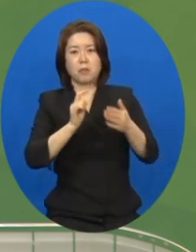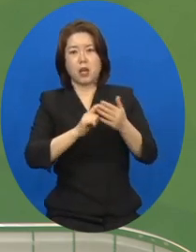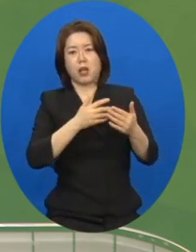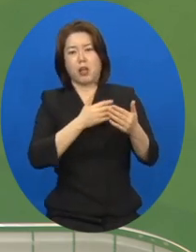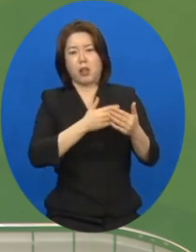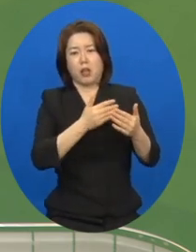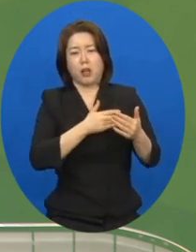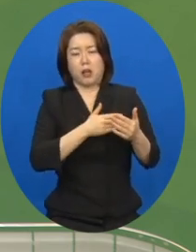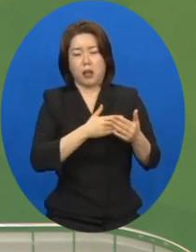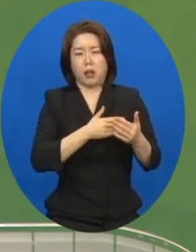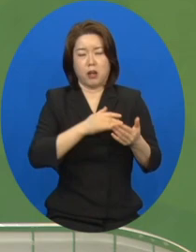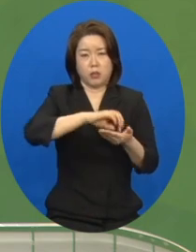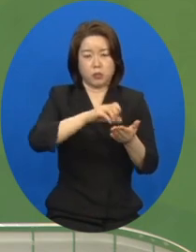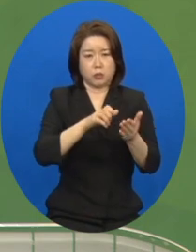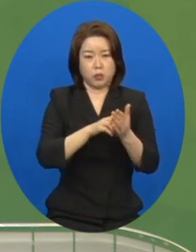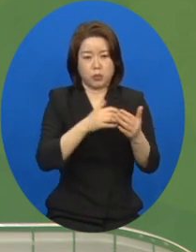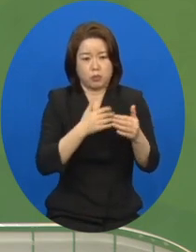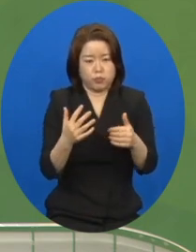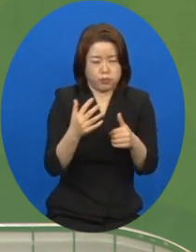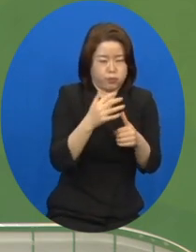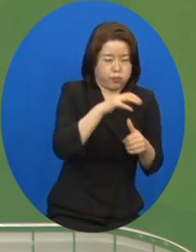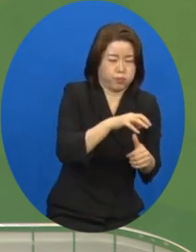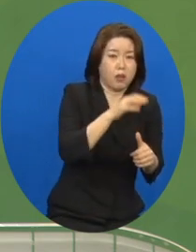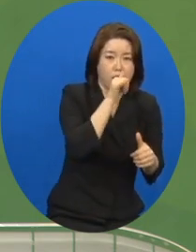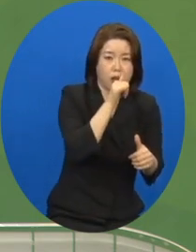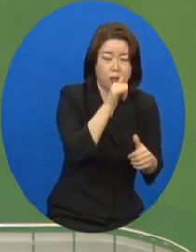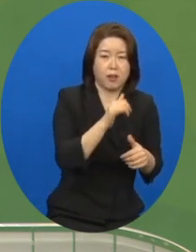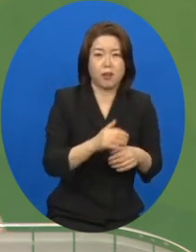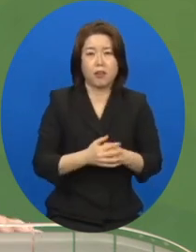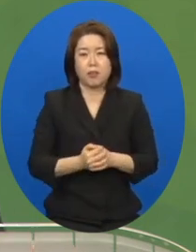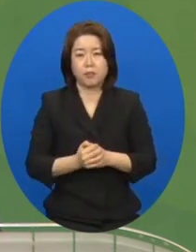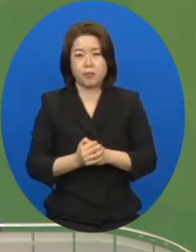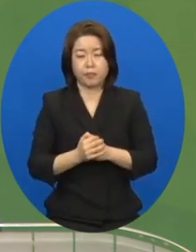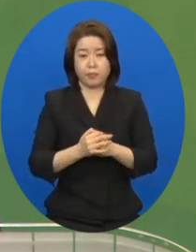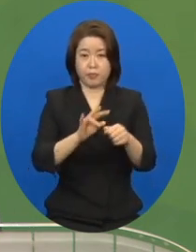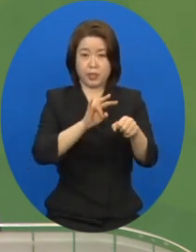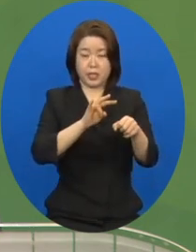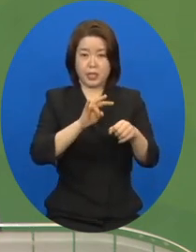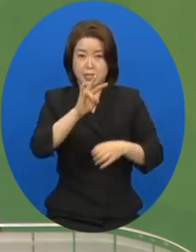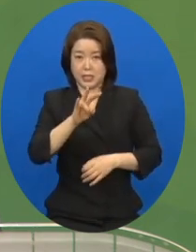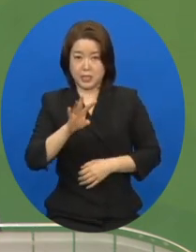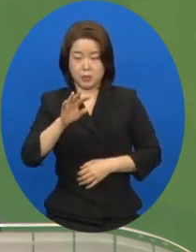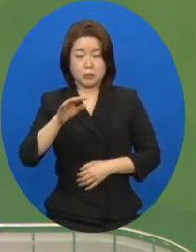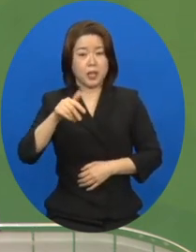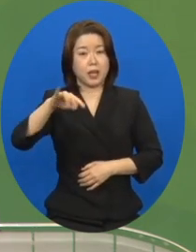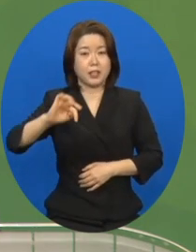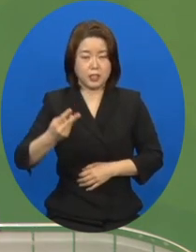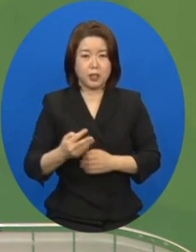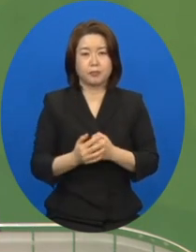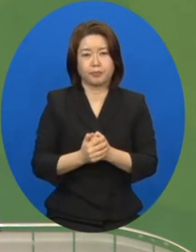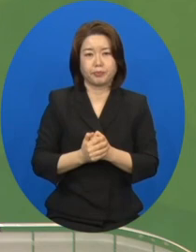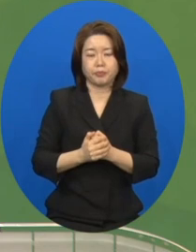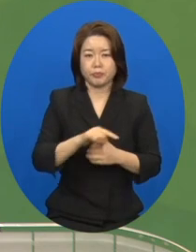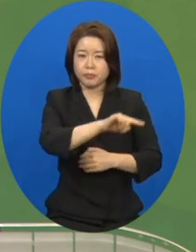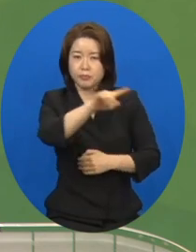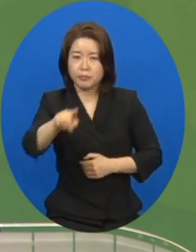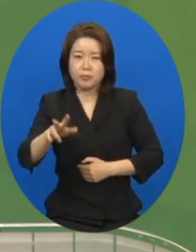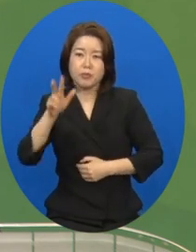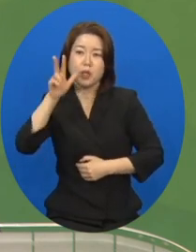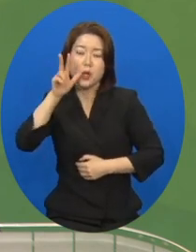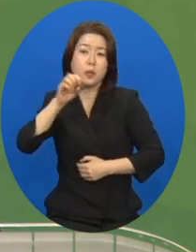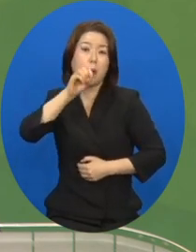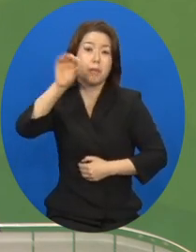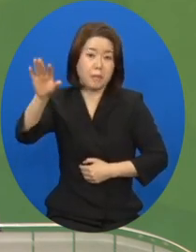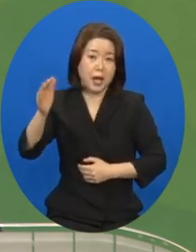정도로 두려움에 사로잡혀져 있더이다. 24절에 이렇게 말씀합니다. 그들이 여호수아에게